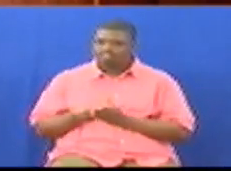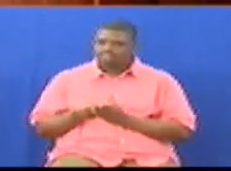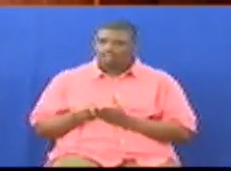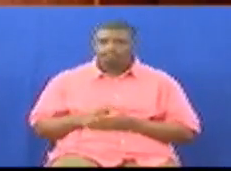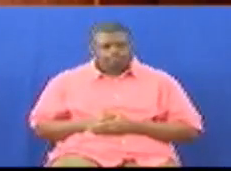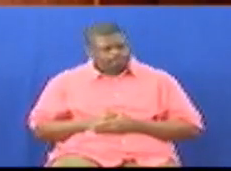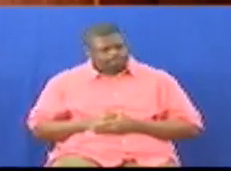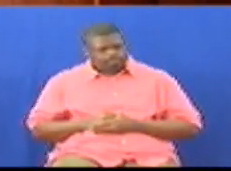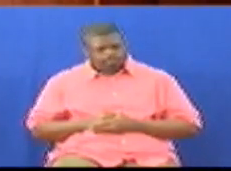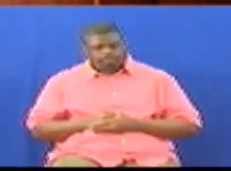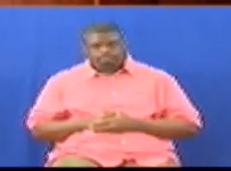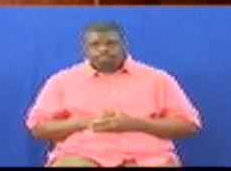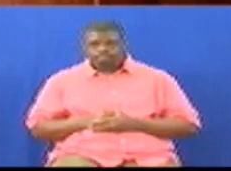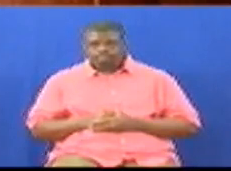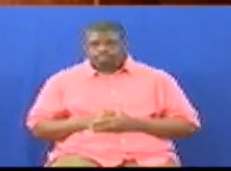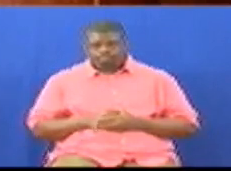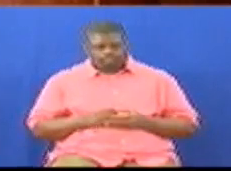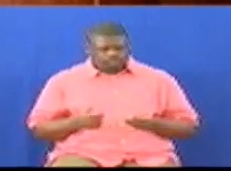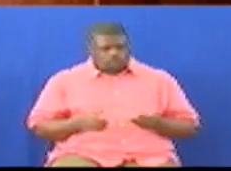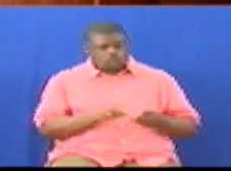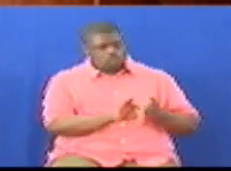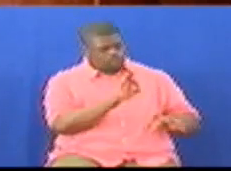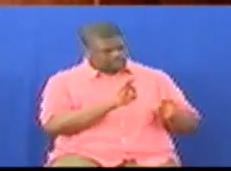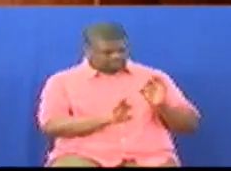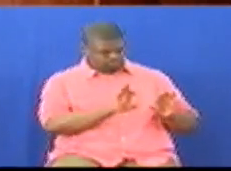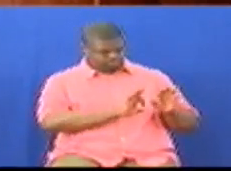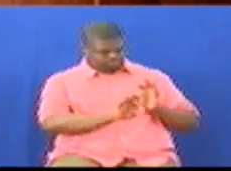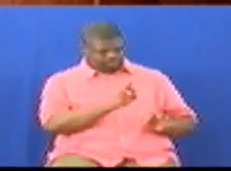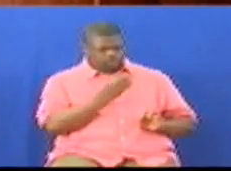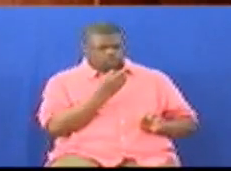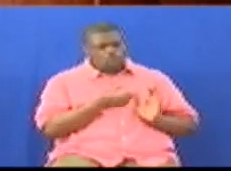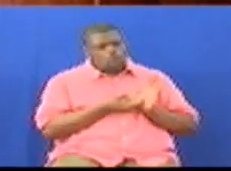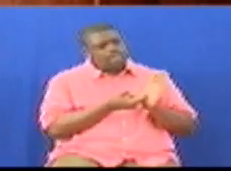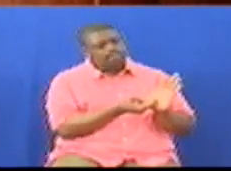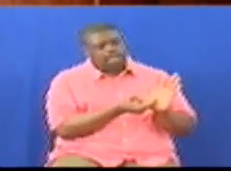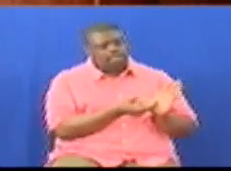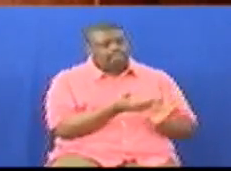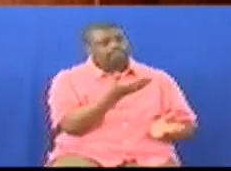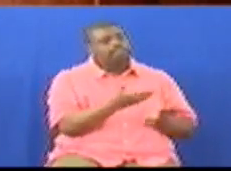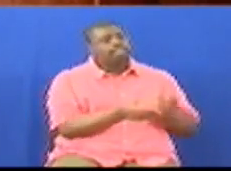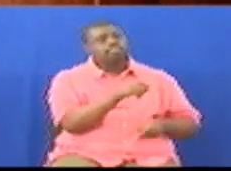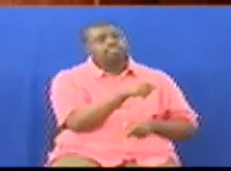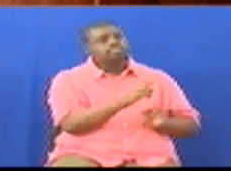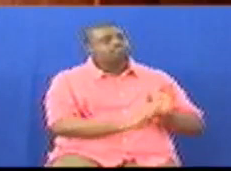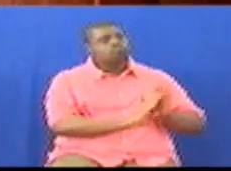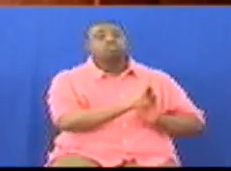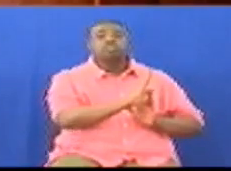la udahili wa wanafunzi. Uchambuzi unaonyesha kwamba kiasi kilichokusanywa kimeongezeka kwa